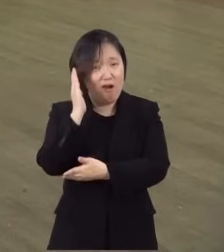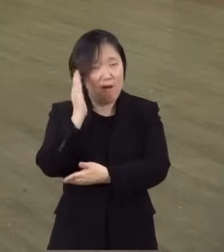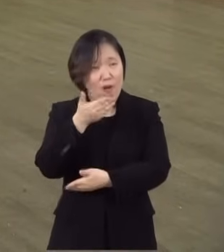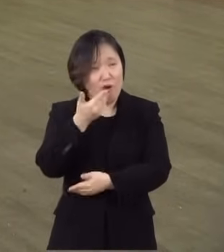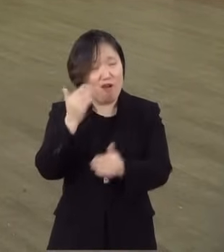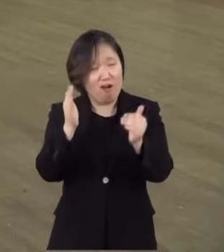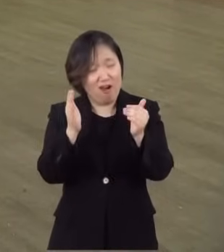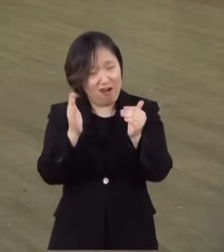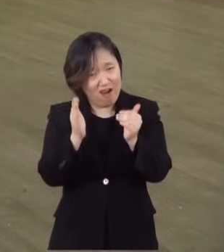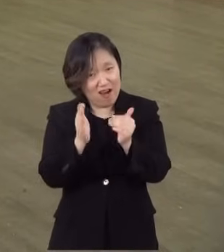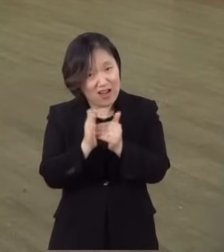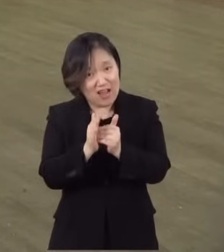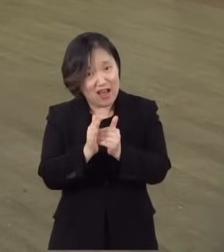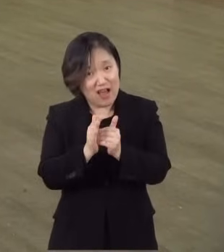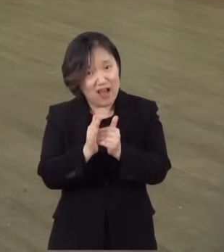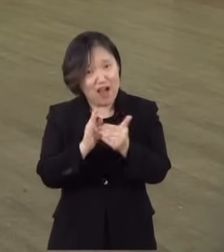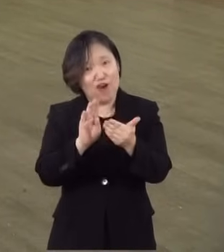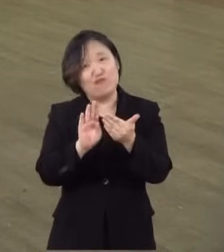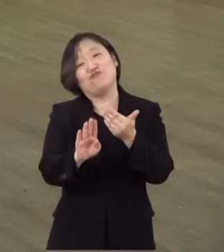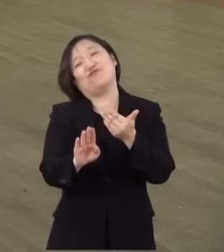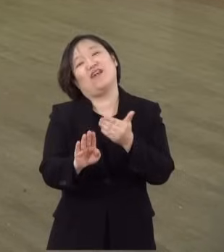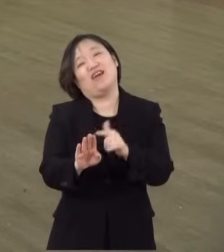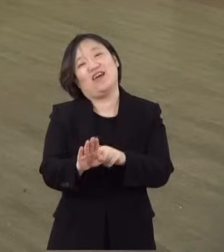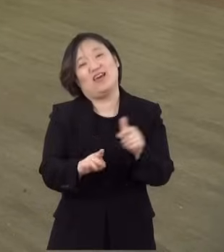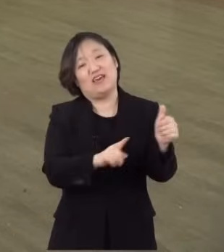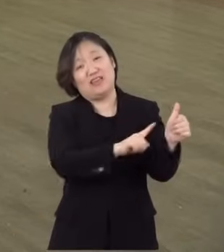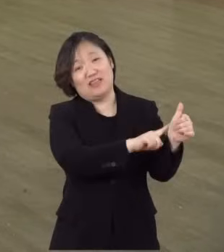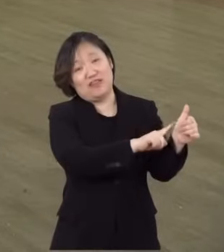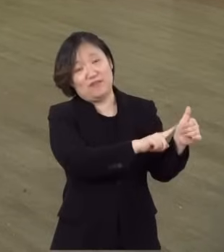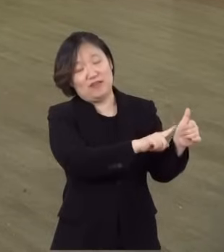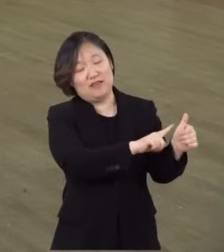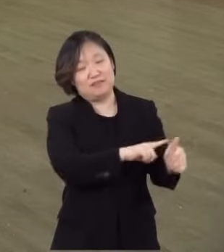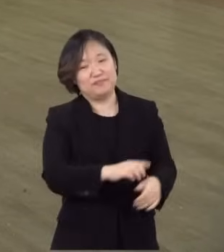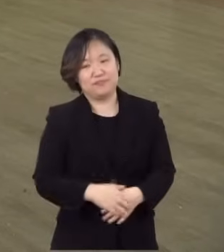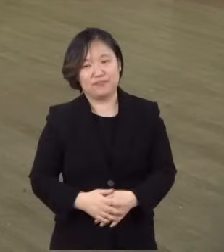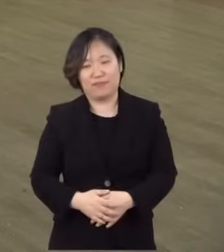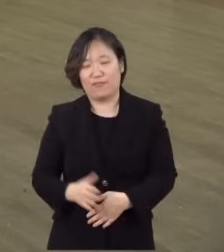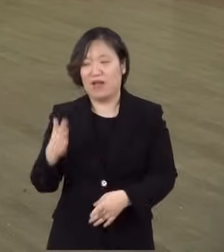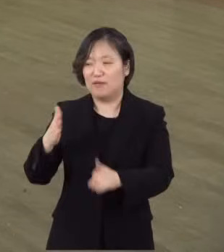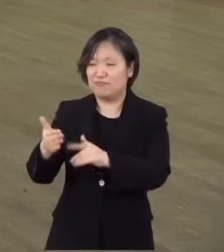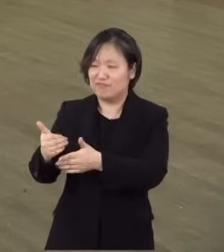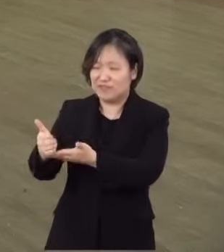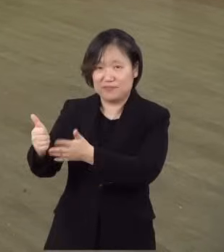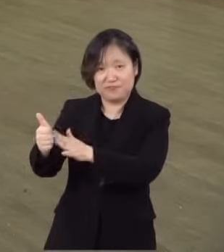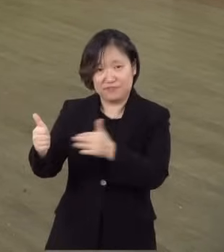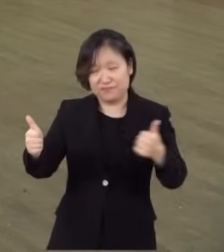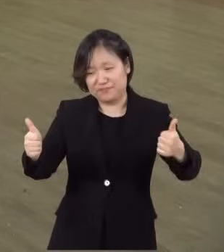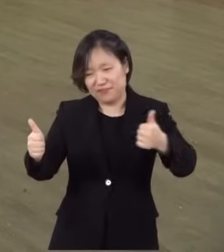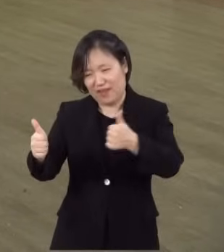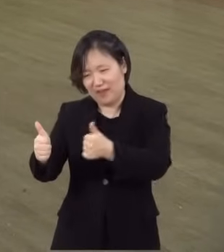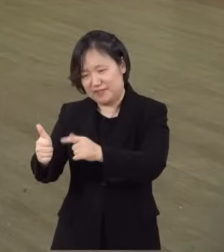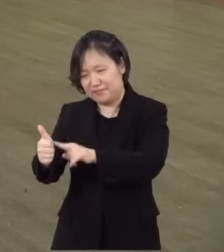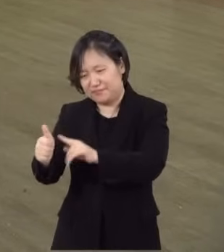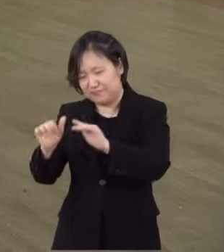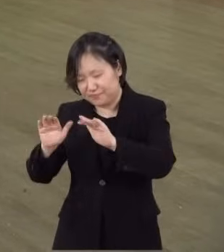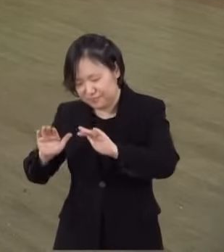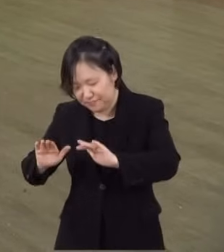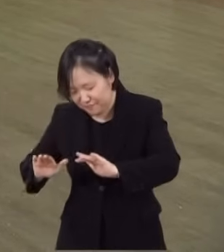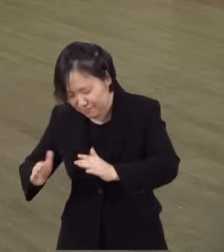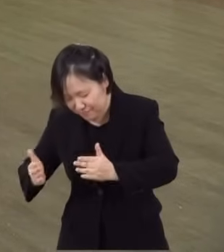난 뒤에이 사공이 인색했던 백사이 부처님 발